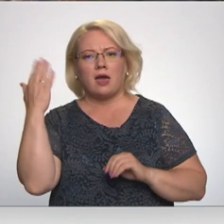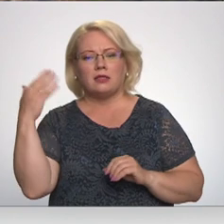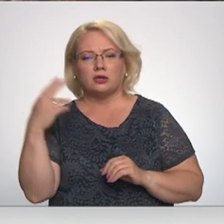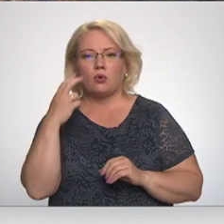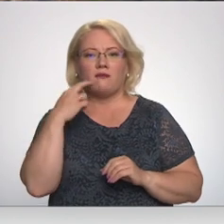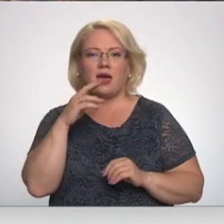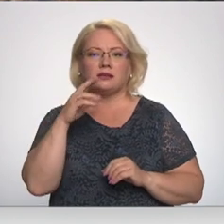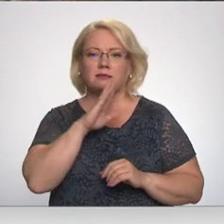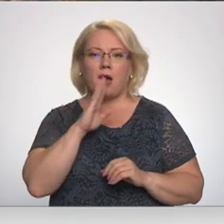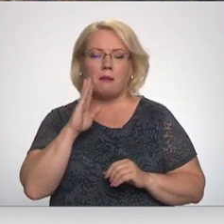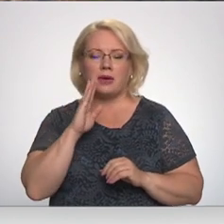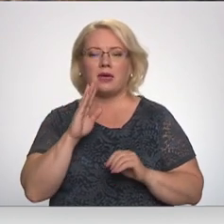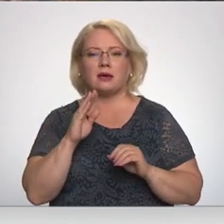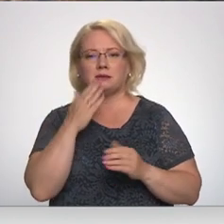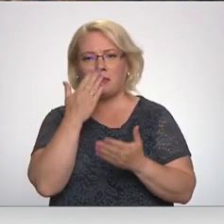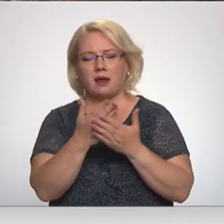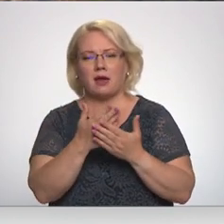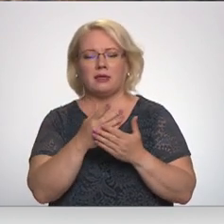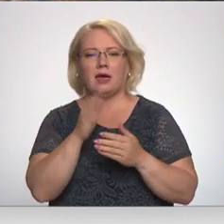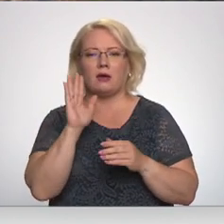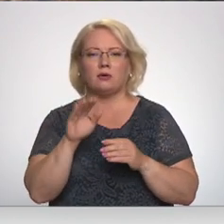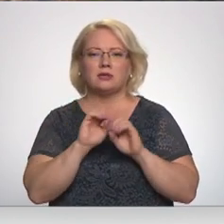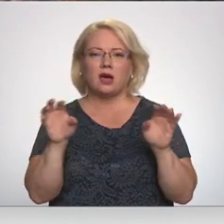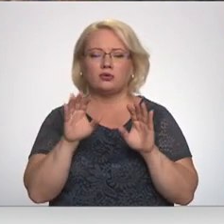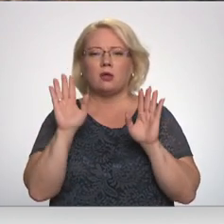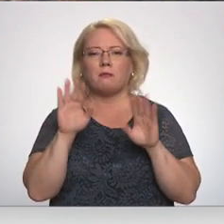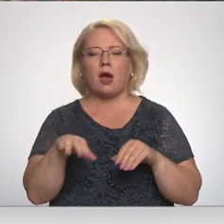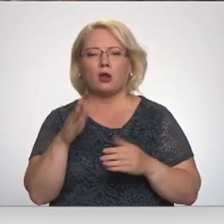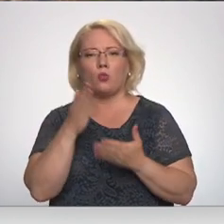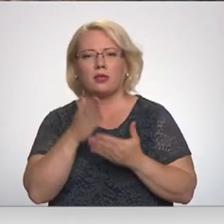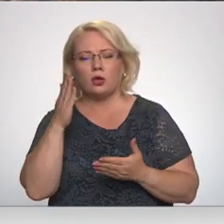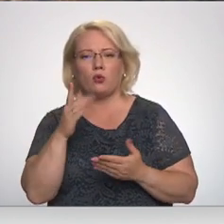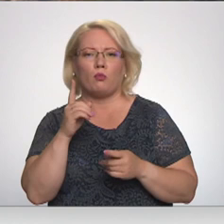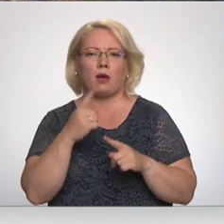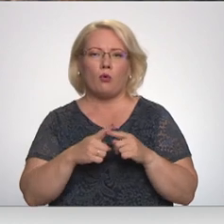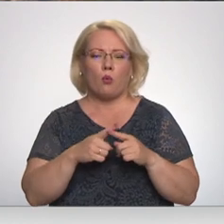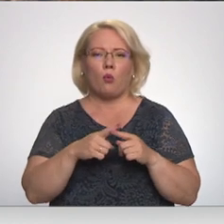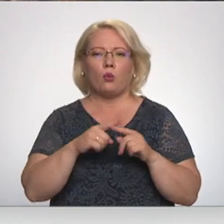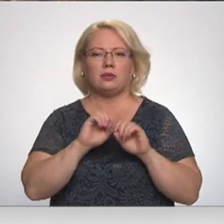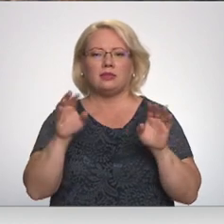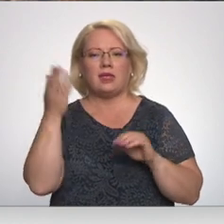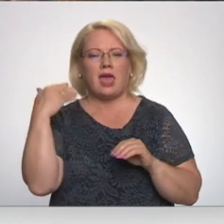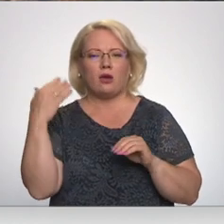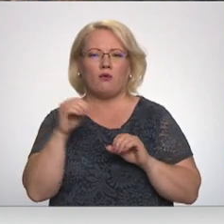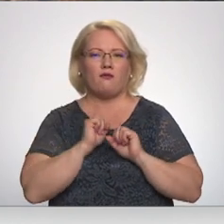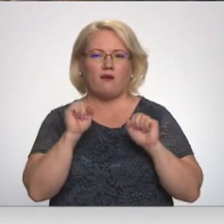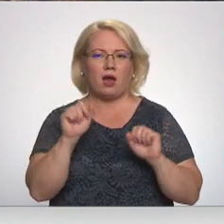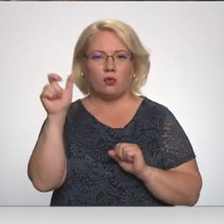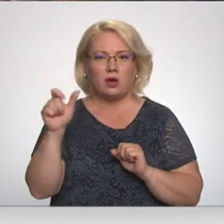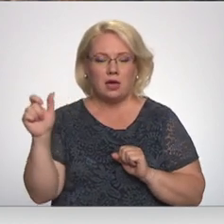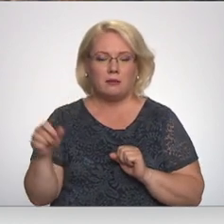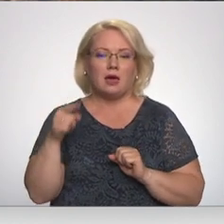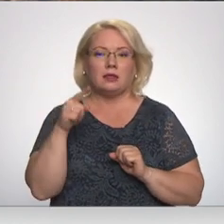ierādīja mazbērniem, stāstot par notikumiem un teiku varoņiem. Lai stāsti neizzustu un saglabātos stāstīšanas tradīcijas,